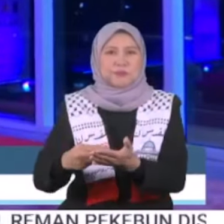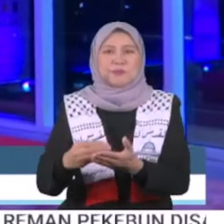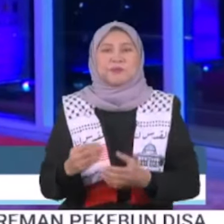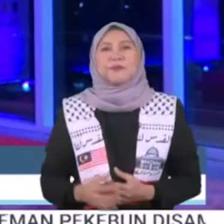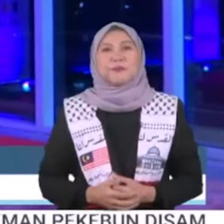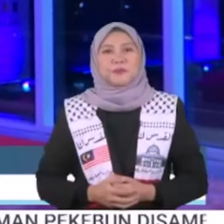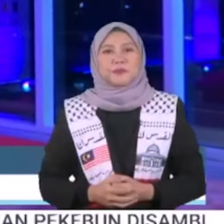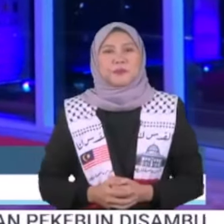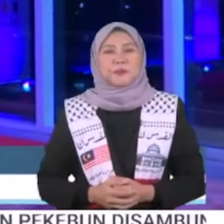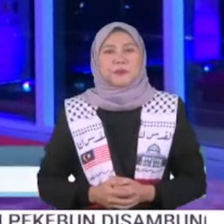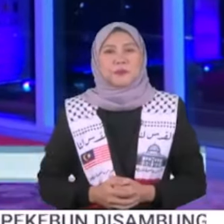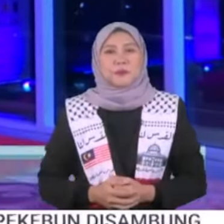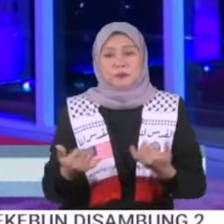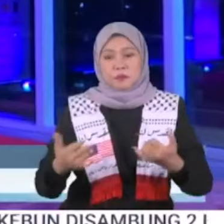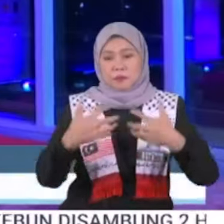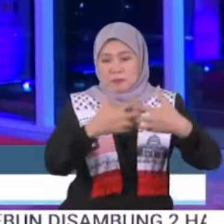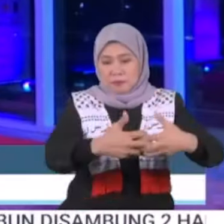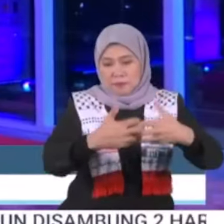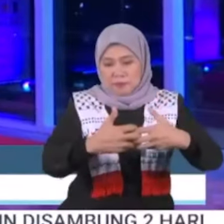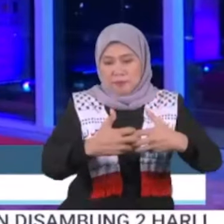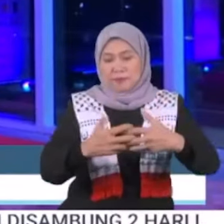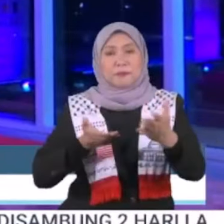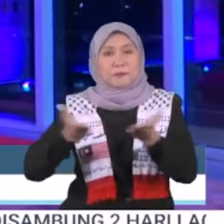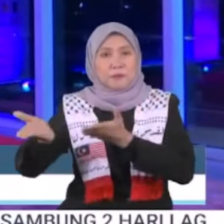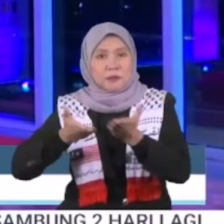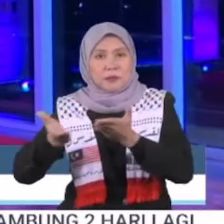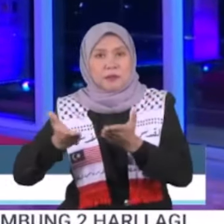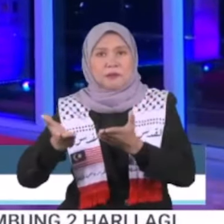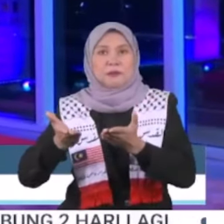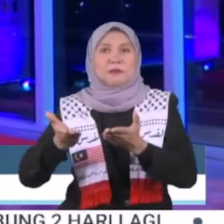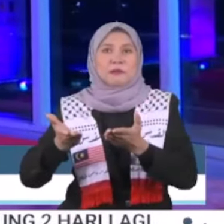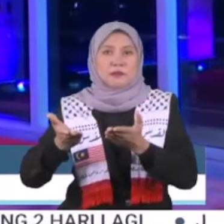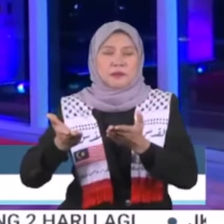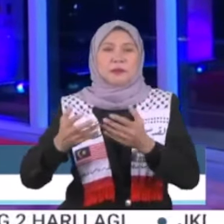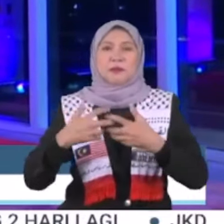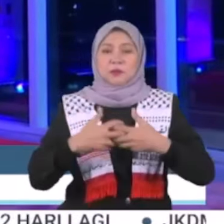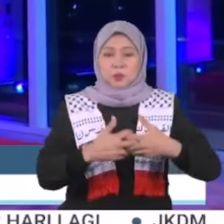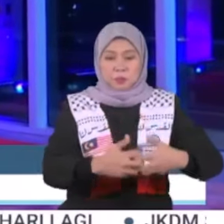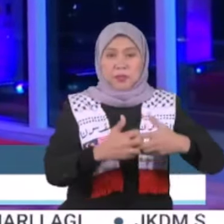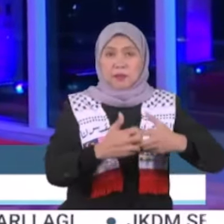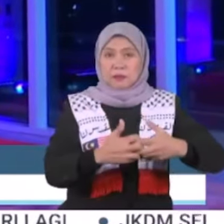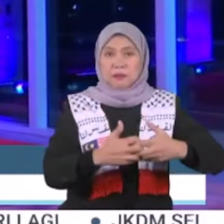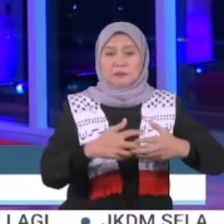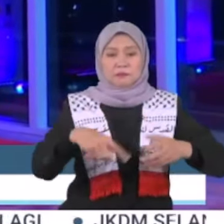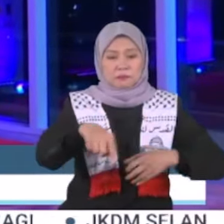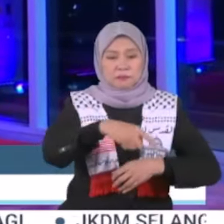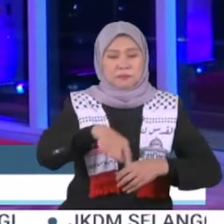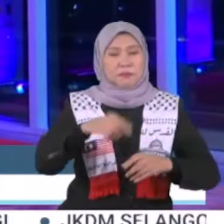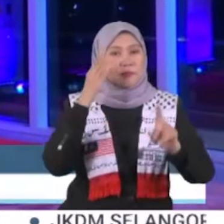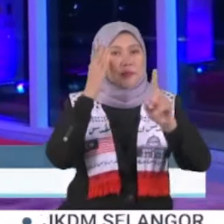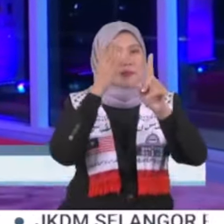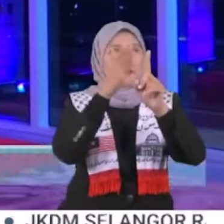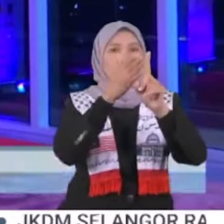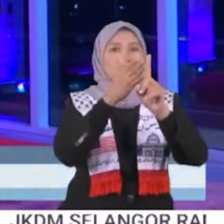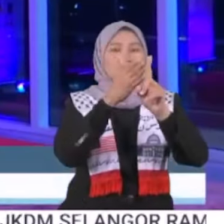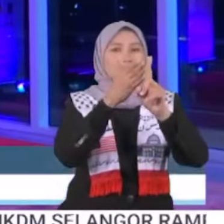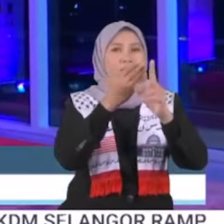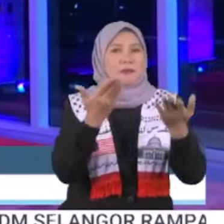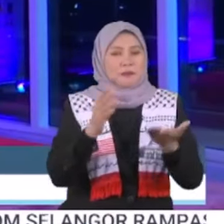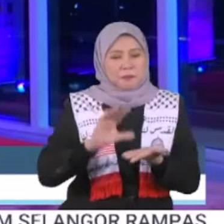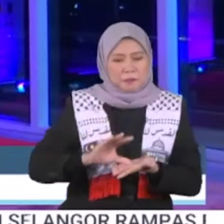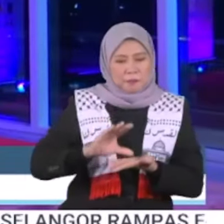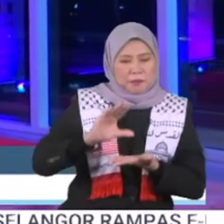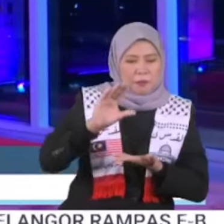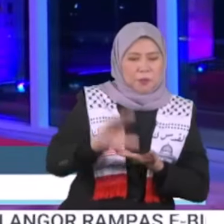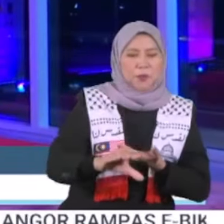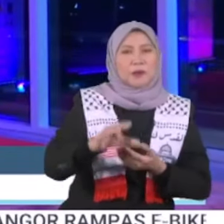di sektor perkilangan dan perkhidmatan. Untuk sektor perkilangan, kita mensasarkan pelaburan